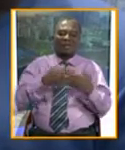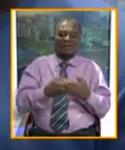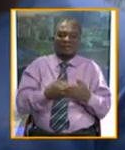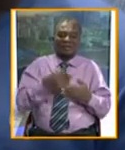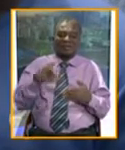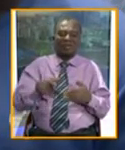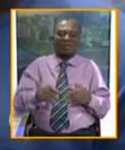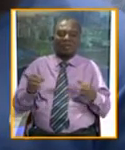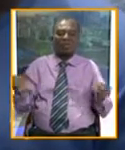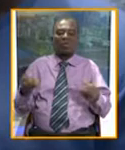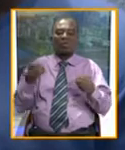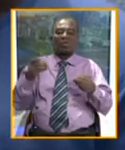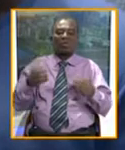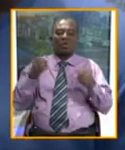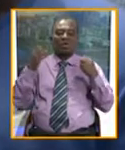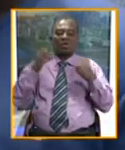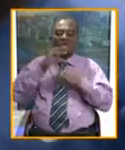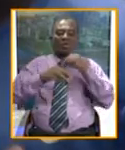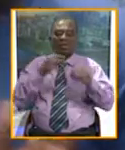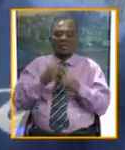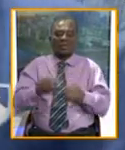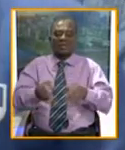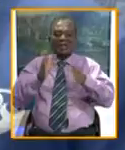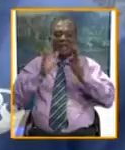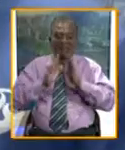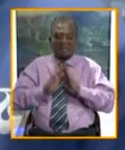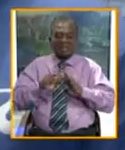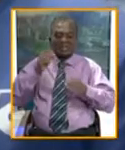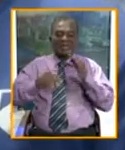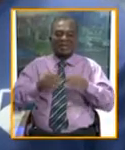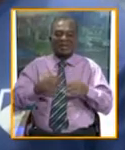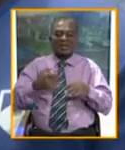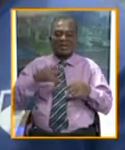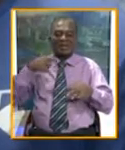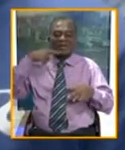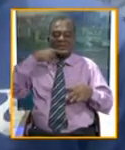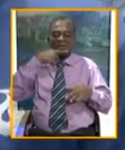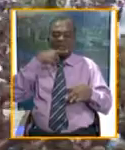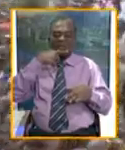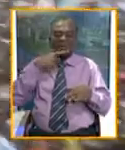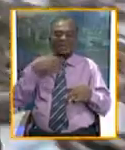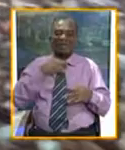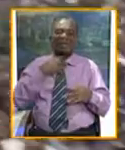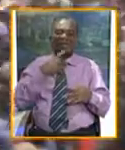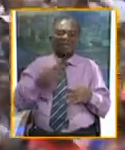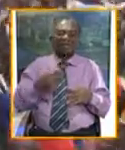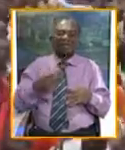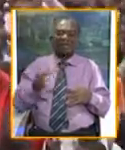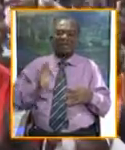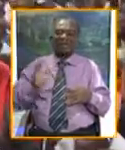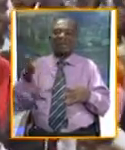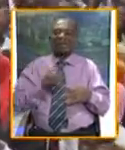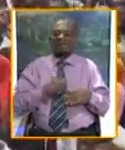Collé, j'ai vu la foule jusque sur la ruelle. J'ai demandé la nouvelle, si c'était mensonge. Après, il m'a dit, on a perdu notre leader. Il y a quelques jours,